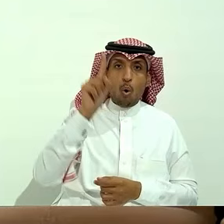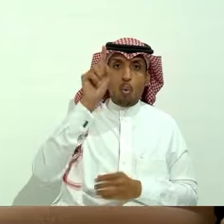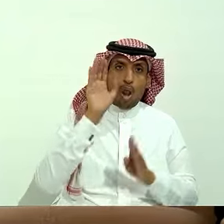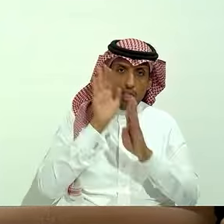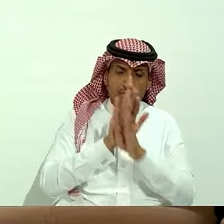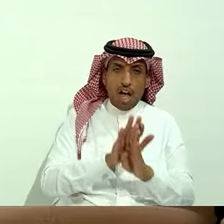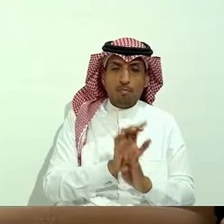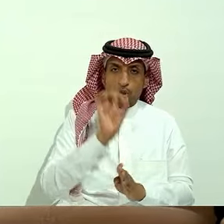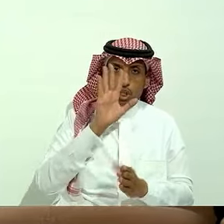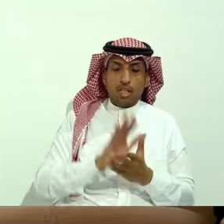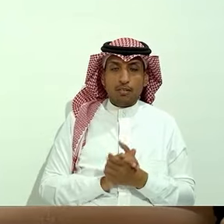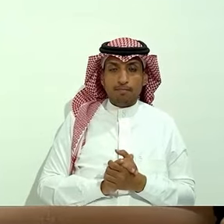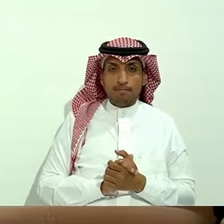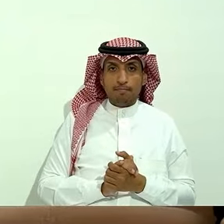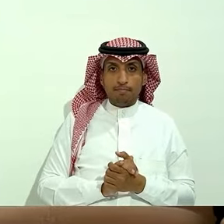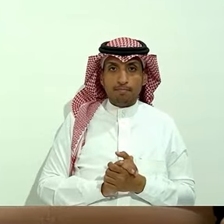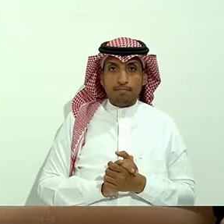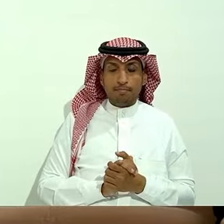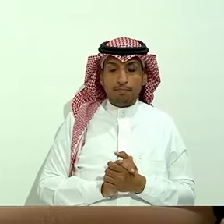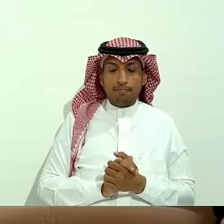هذا الشيء.